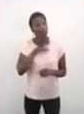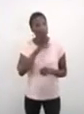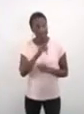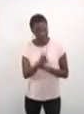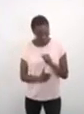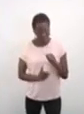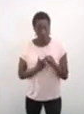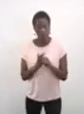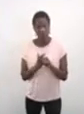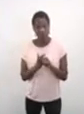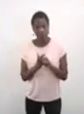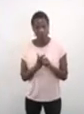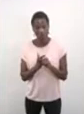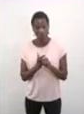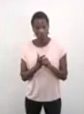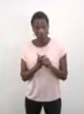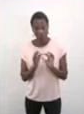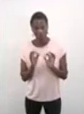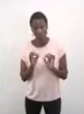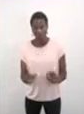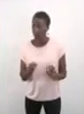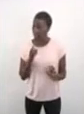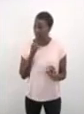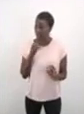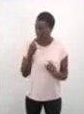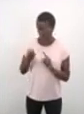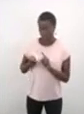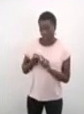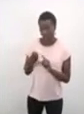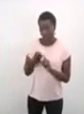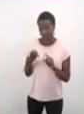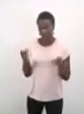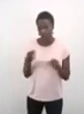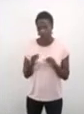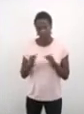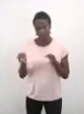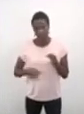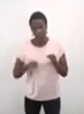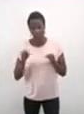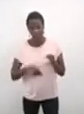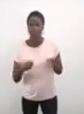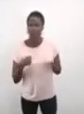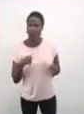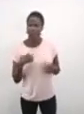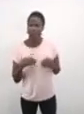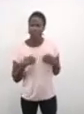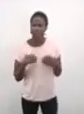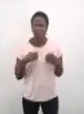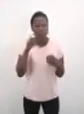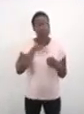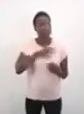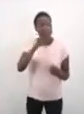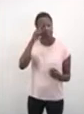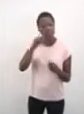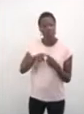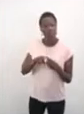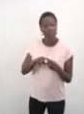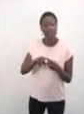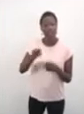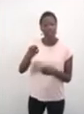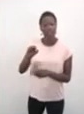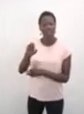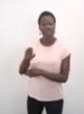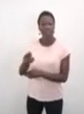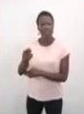bon de le faire. J'ai eu un doute parce que je me suis dit que le sujet de la STSPD, qui est un travail partenarial d'1 année